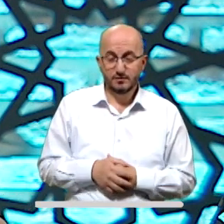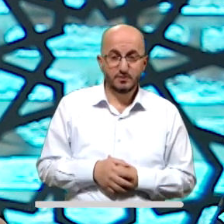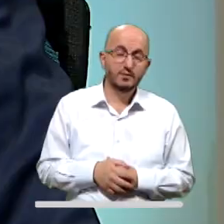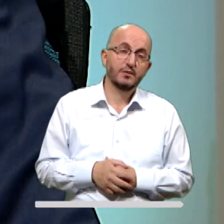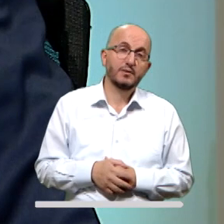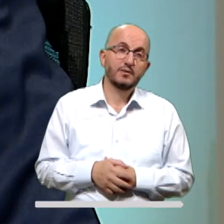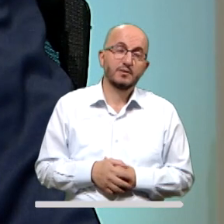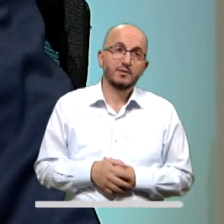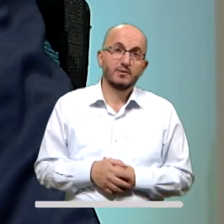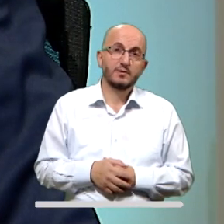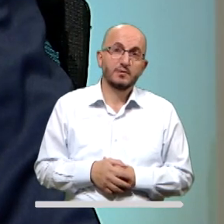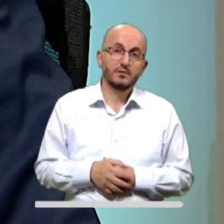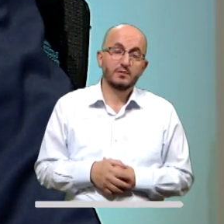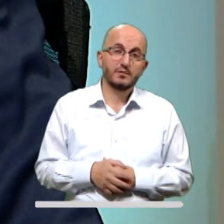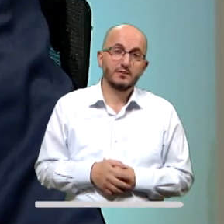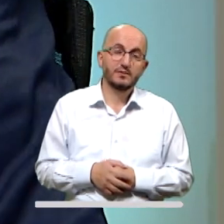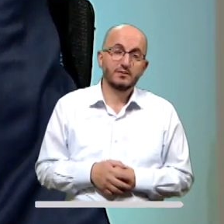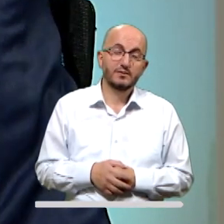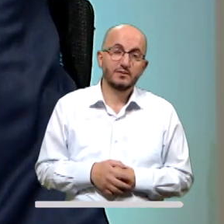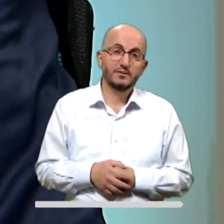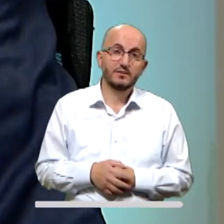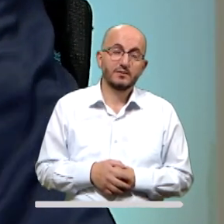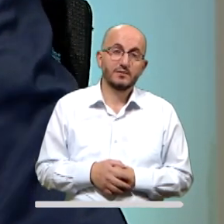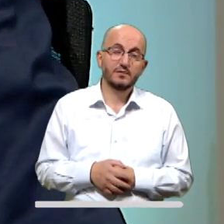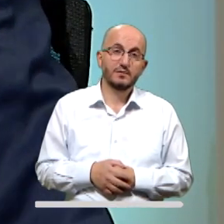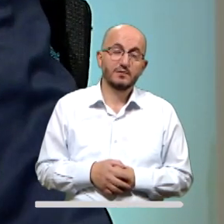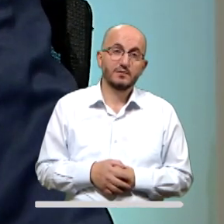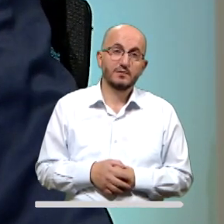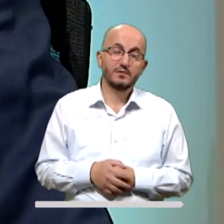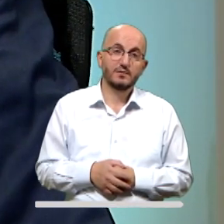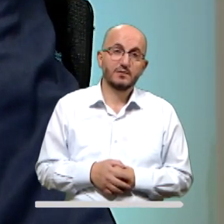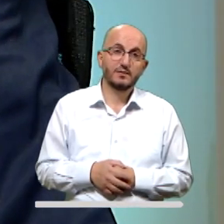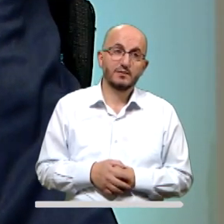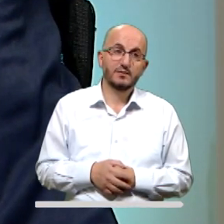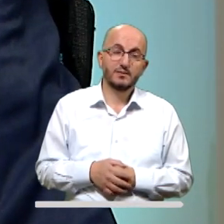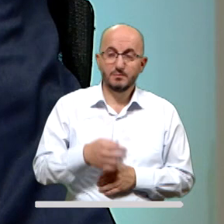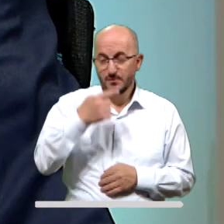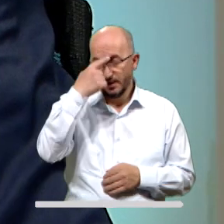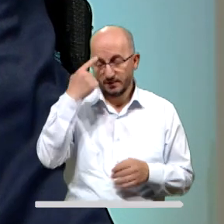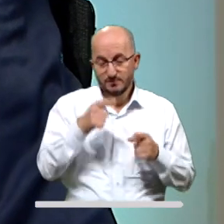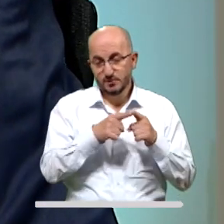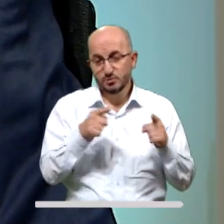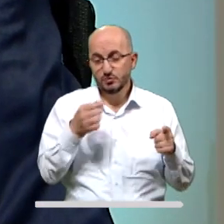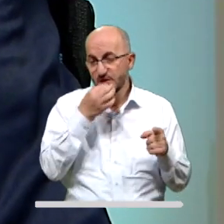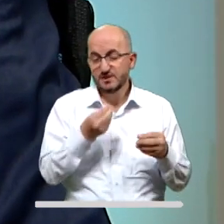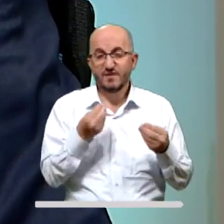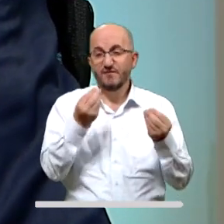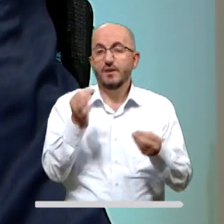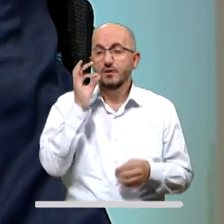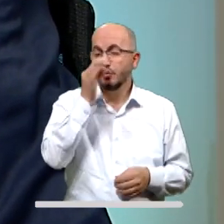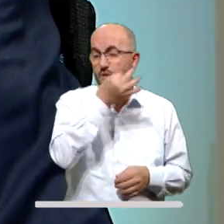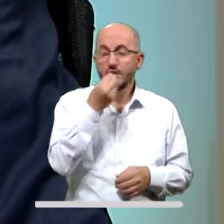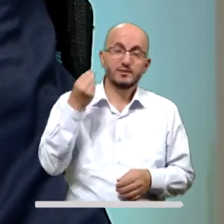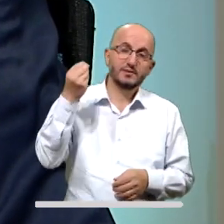İşte matlul ganiyyu zulmün ayeti var. Bir de onlara belli bir süre izin verin, müsaade edin. Kolaylık sağlayın.